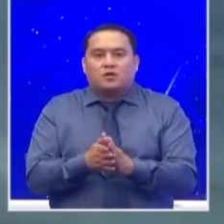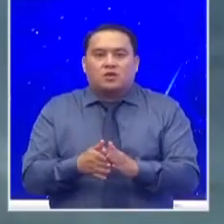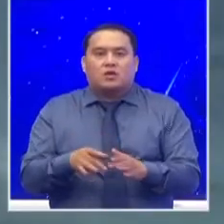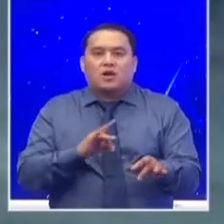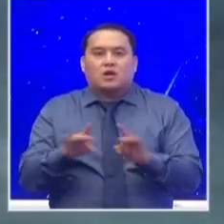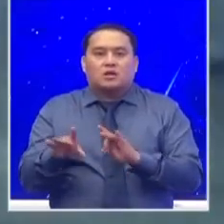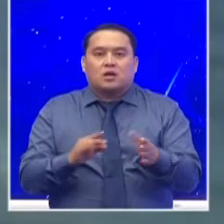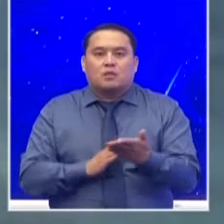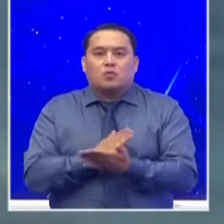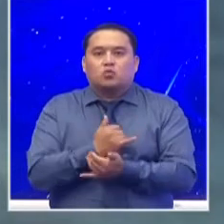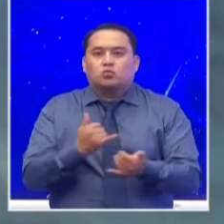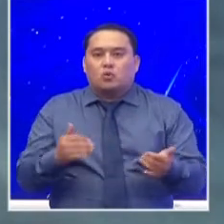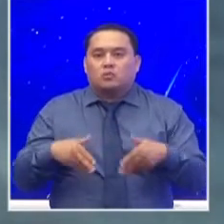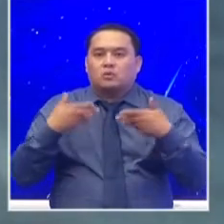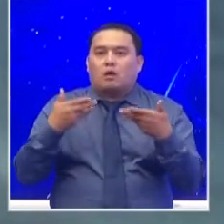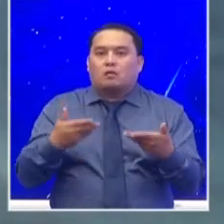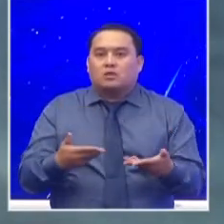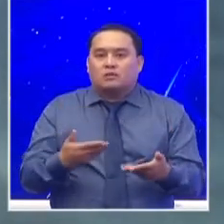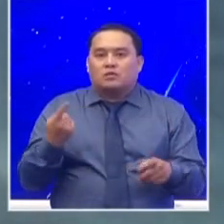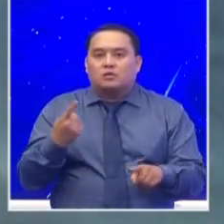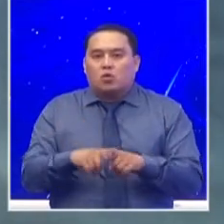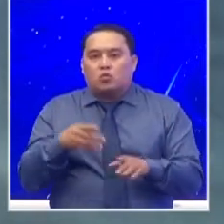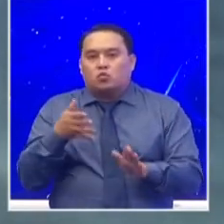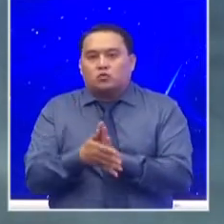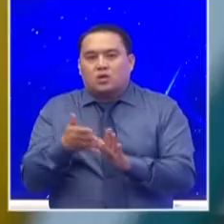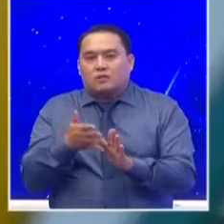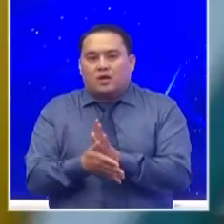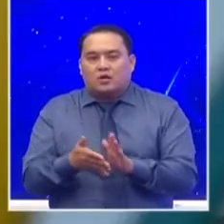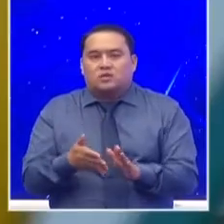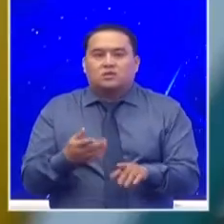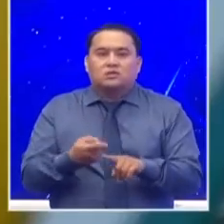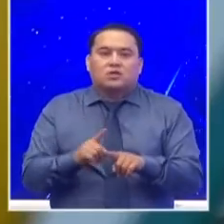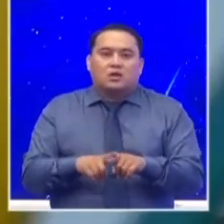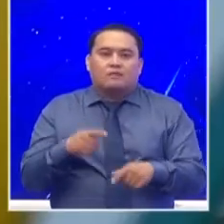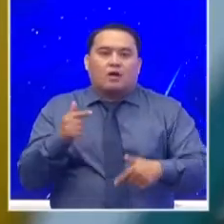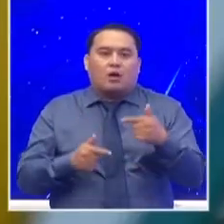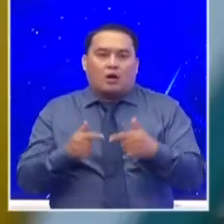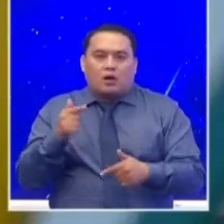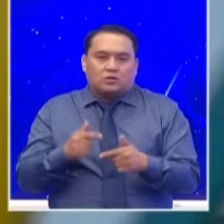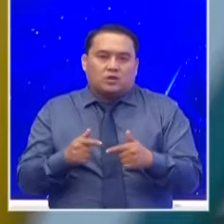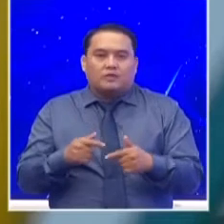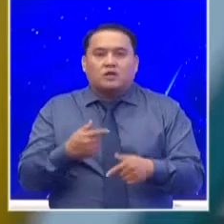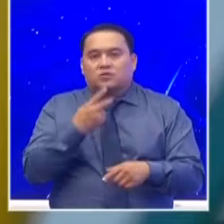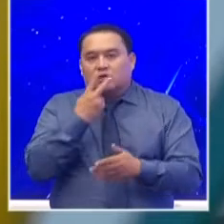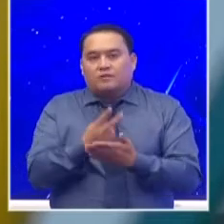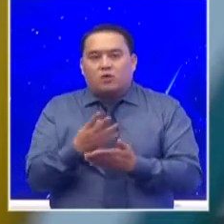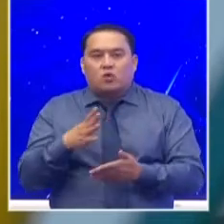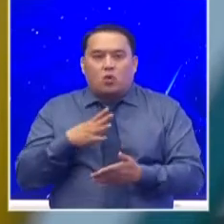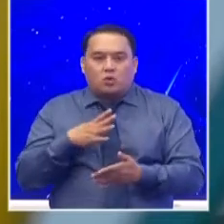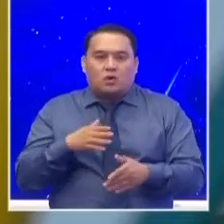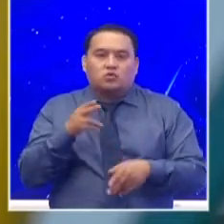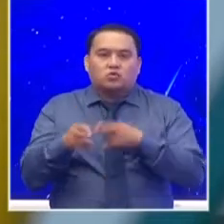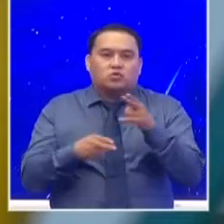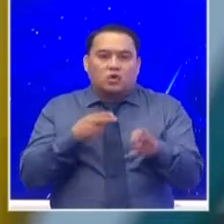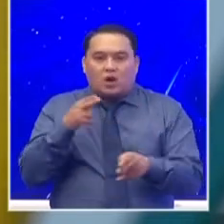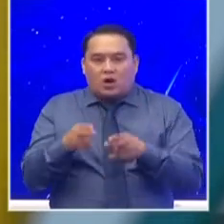рынке рекламных услуг, предоставляя преимущества собственным технологиям в ущерб конкурентам и издателям. Ранее к регулятору